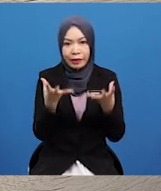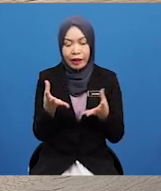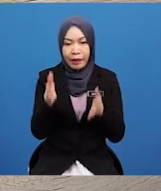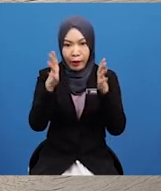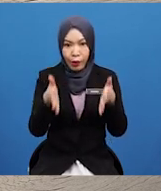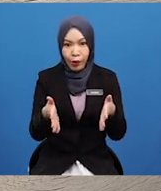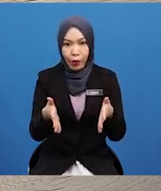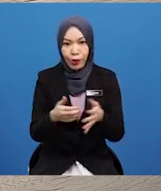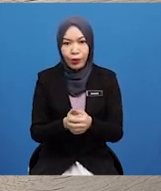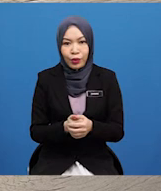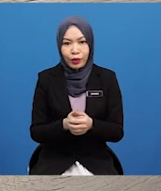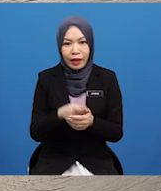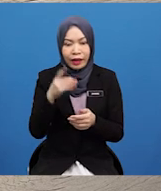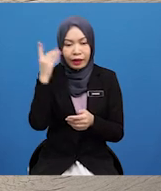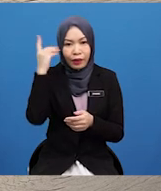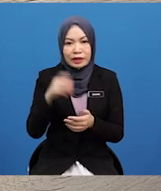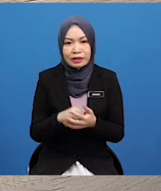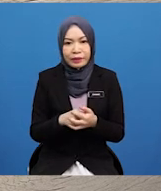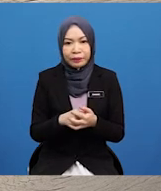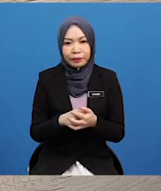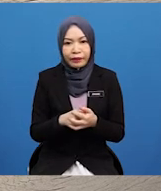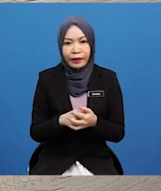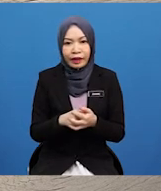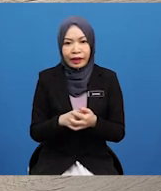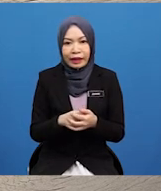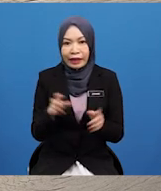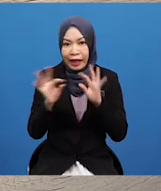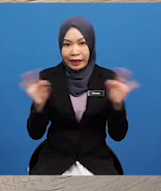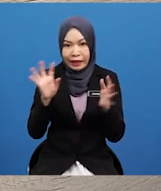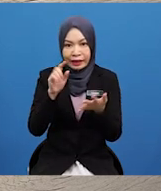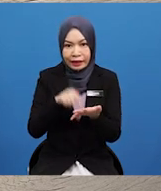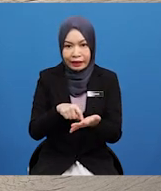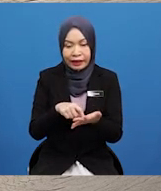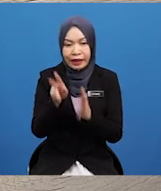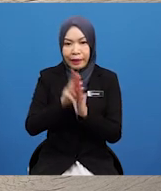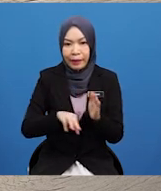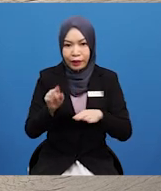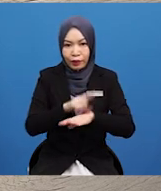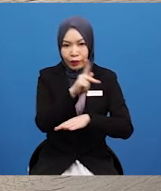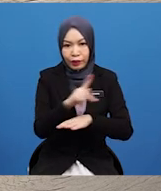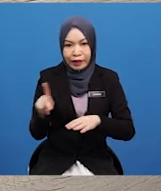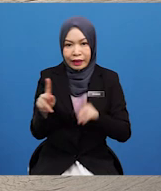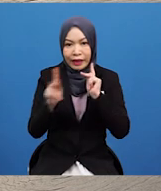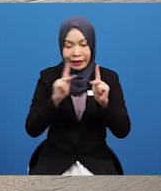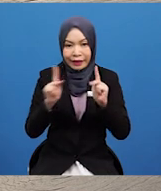ialah kata tanya dalam ayat ini. Sepatutnya ayat ini menggunakan